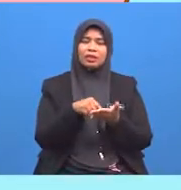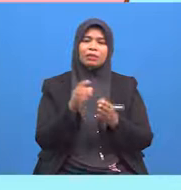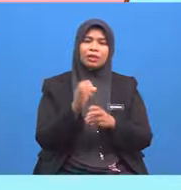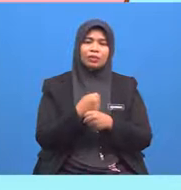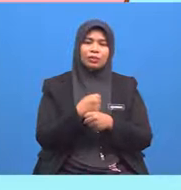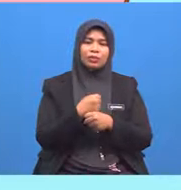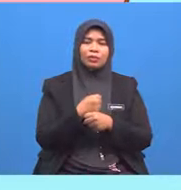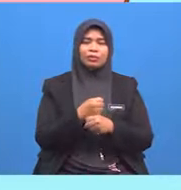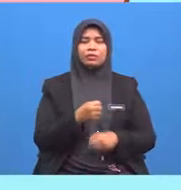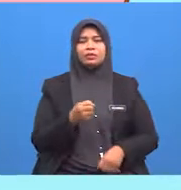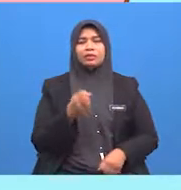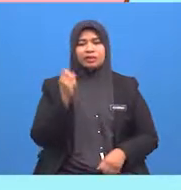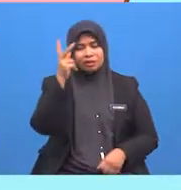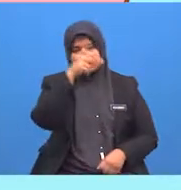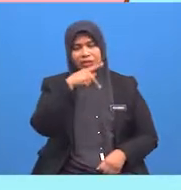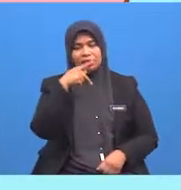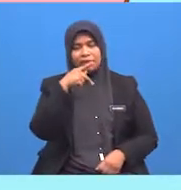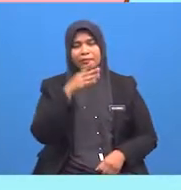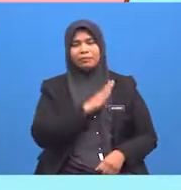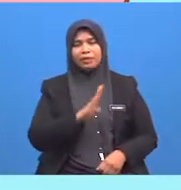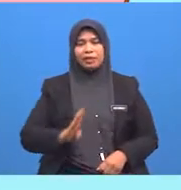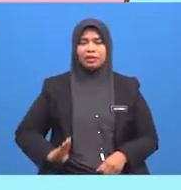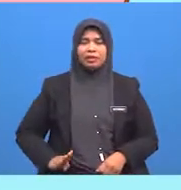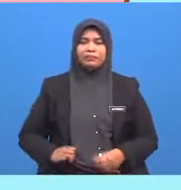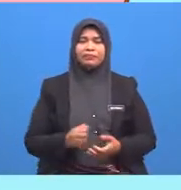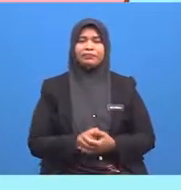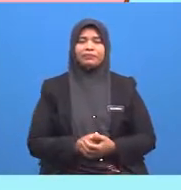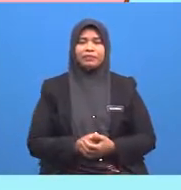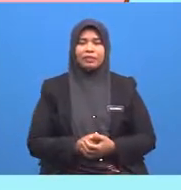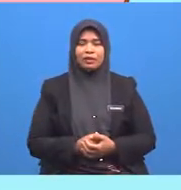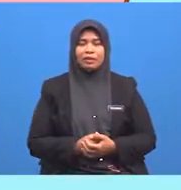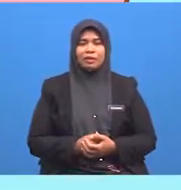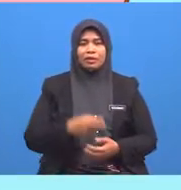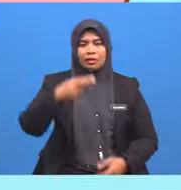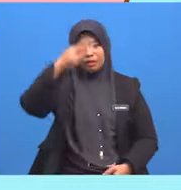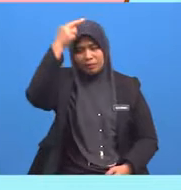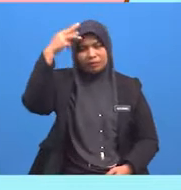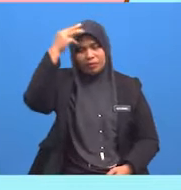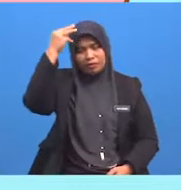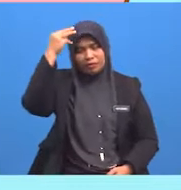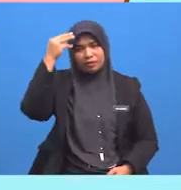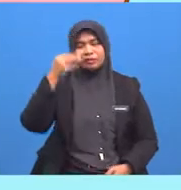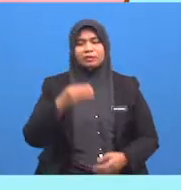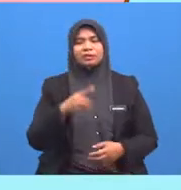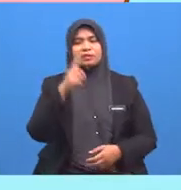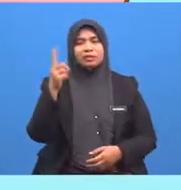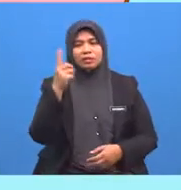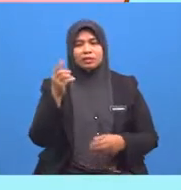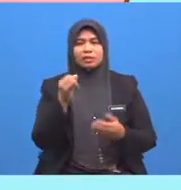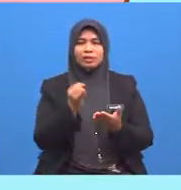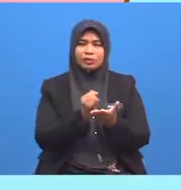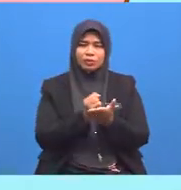hebat berbanding Pemuda sebaya Baginda Nabi Muhammad Shallallahu Alaihi Wasallam setia